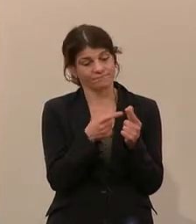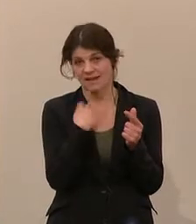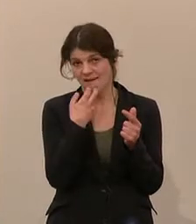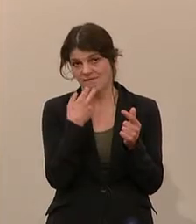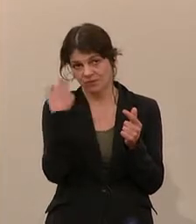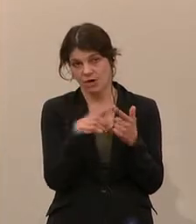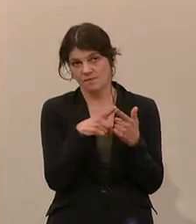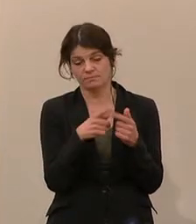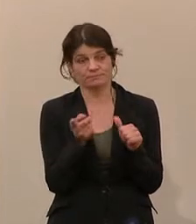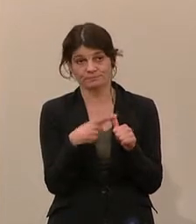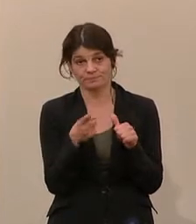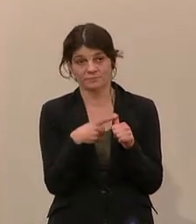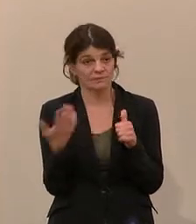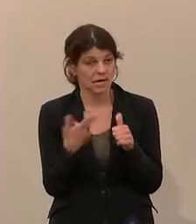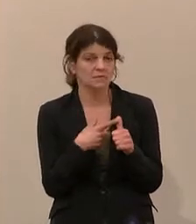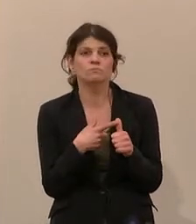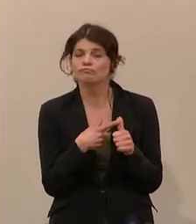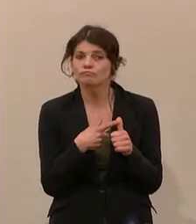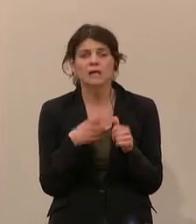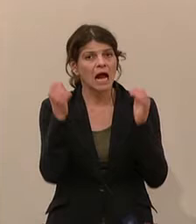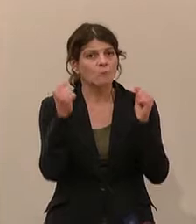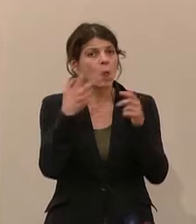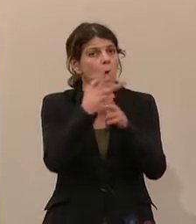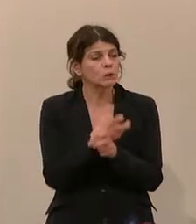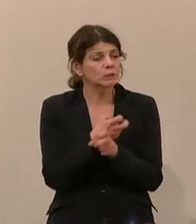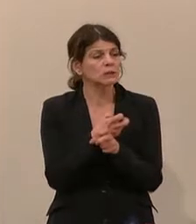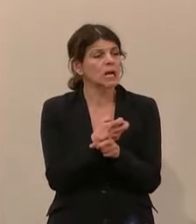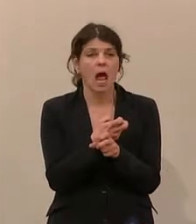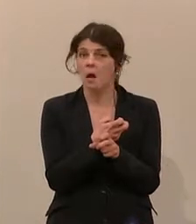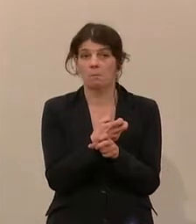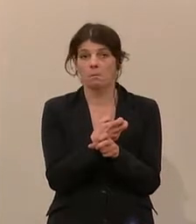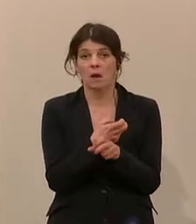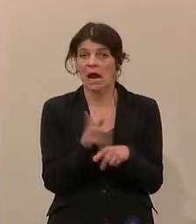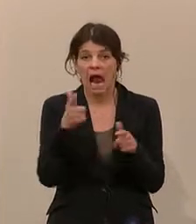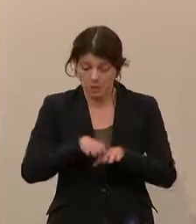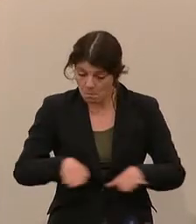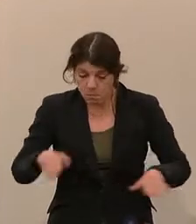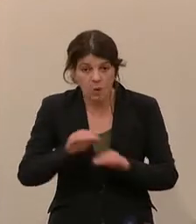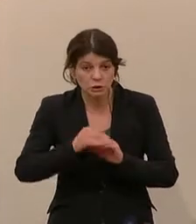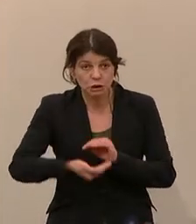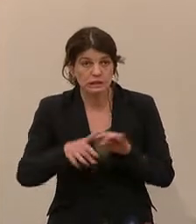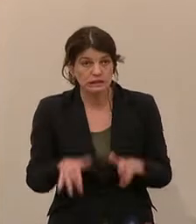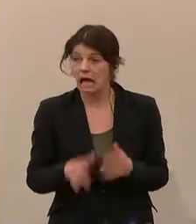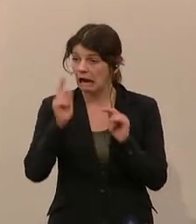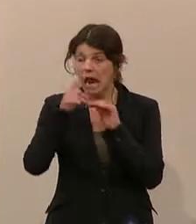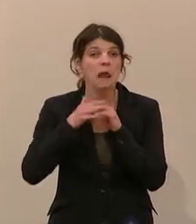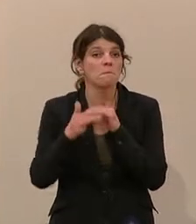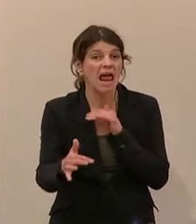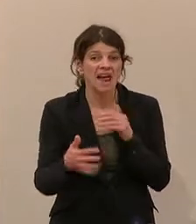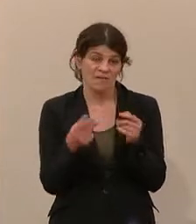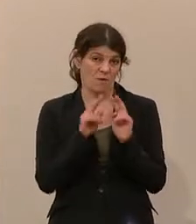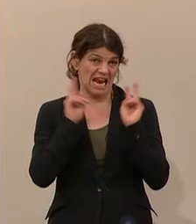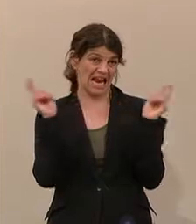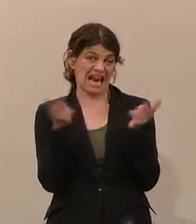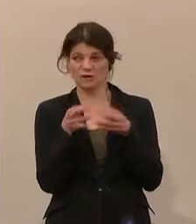Das eine ist jene Feststellung, dass die Republik Österreich weder Bodenschätze hat noch eine Meeranbindung, also geostrategisch